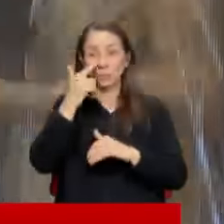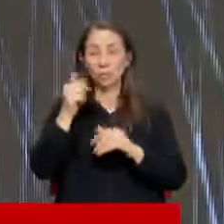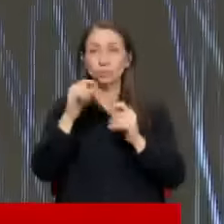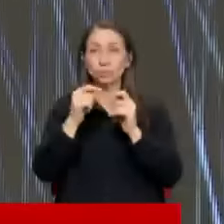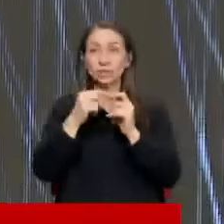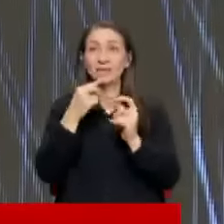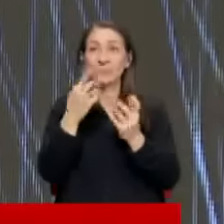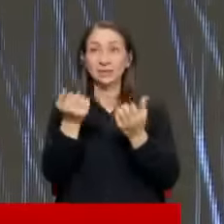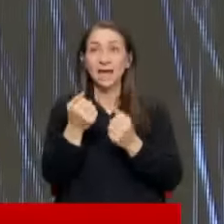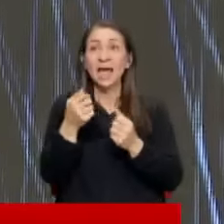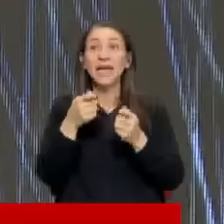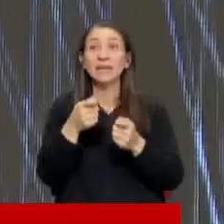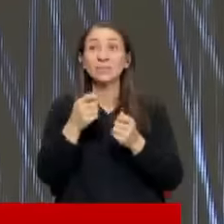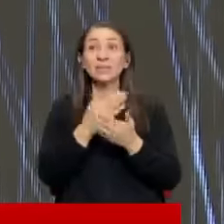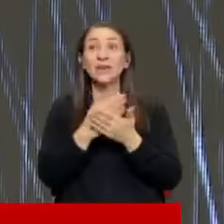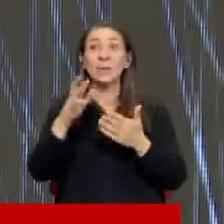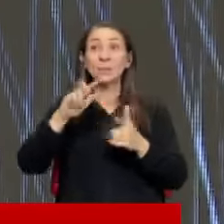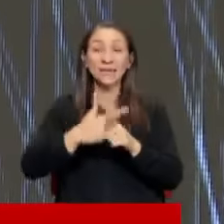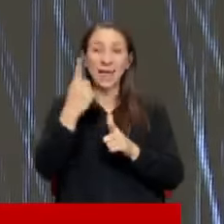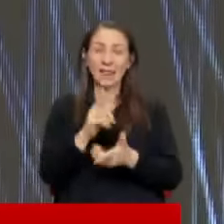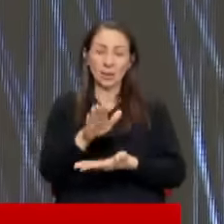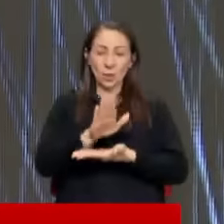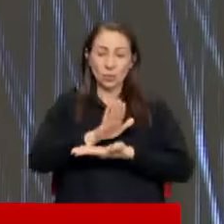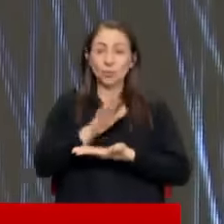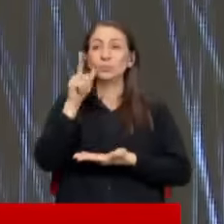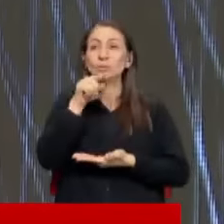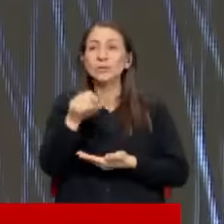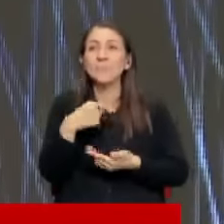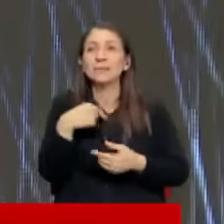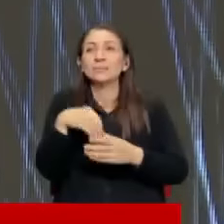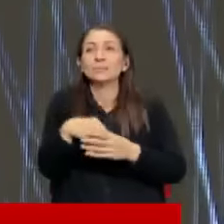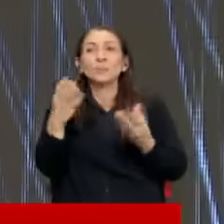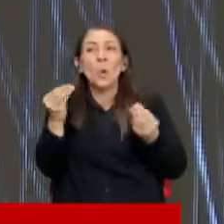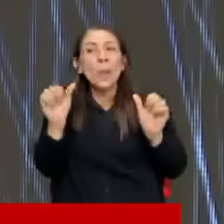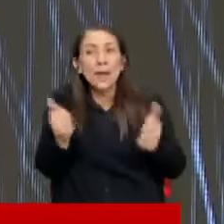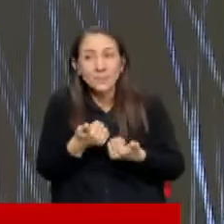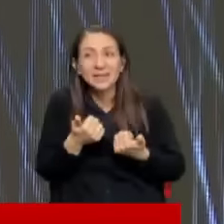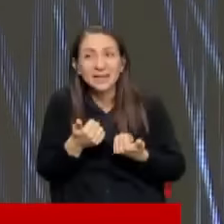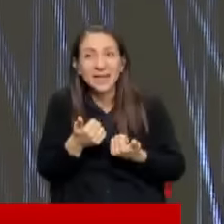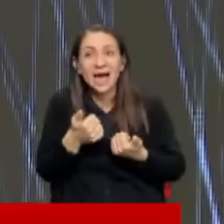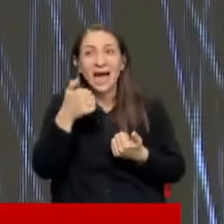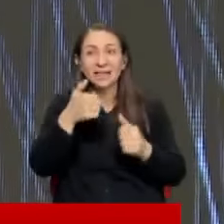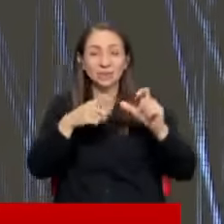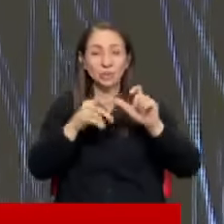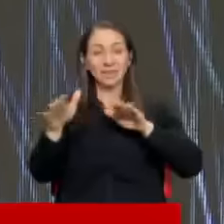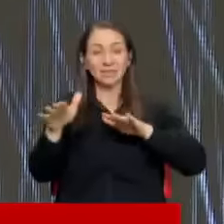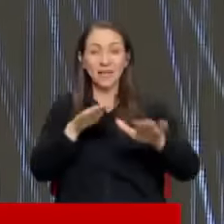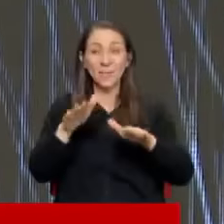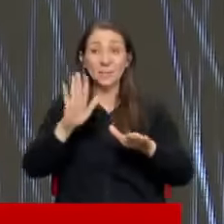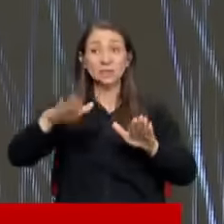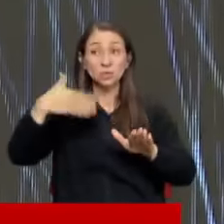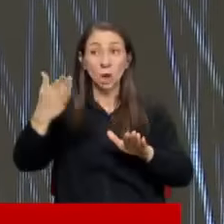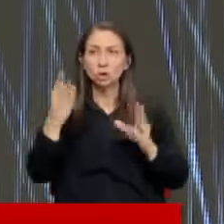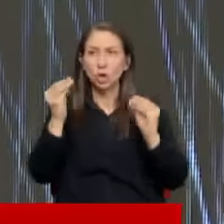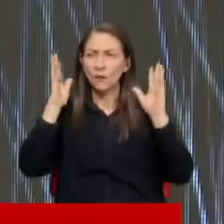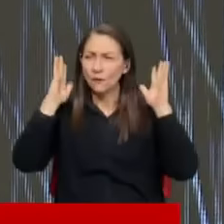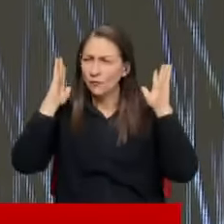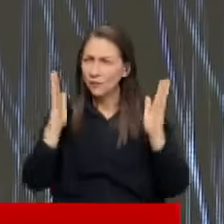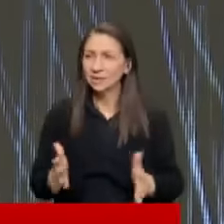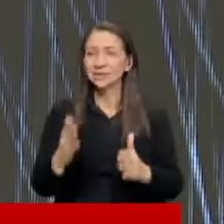aldı. Eğitime Devam Projesi ile aldığımız ilk ödül. Bu yüzden de bu bizim için çok anlamlı. 6 Şubat depremlerinden sonra çok